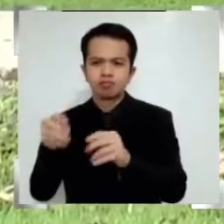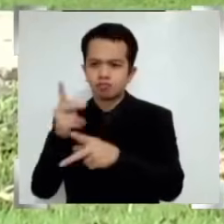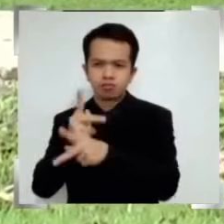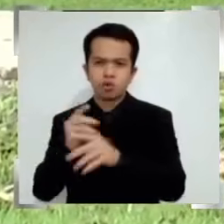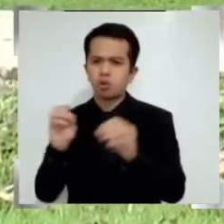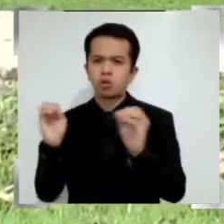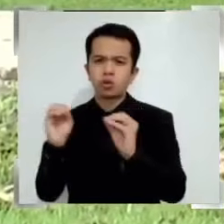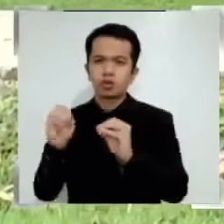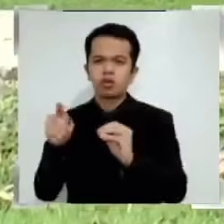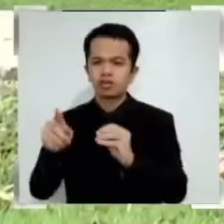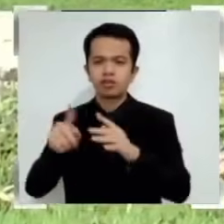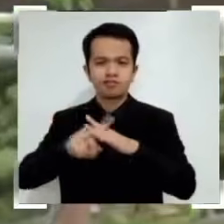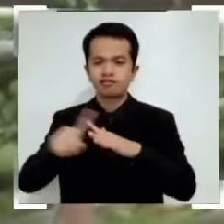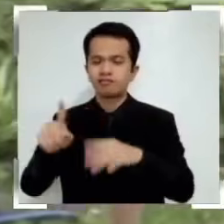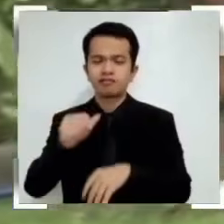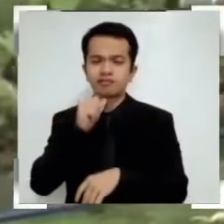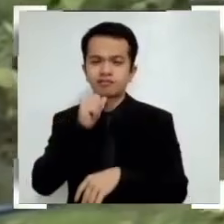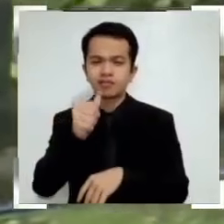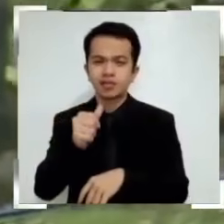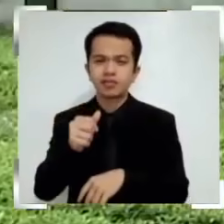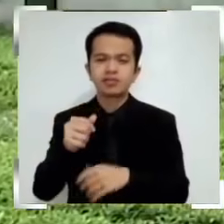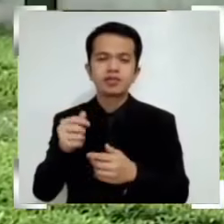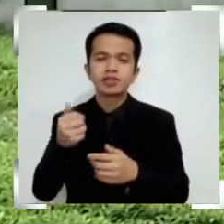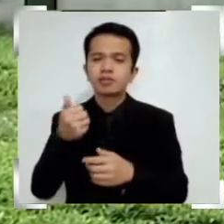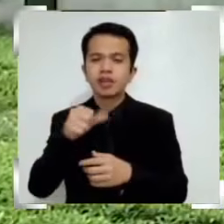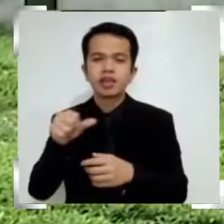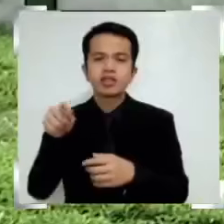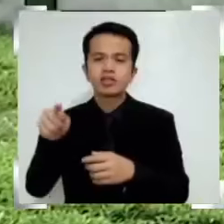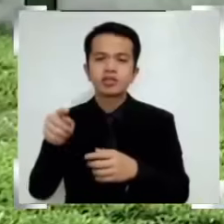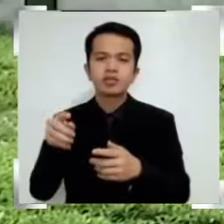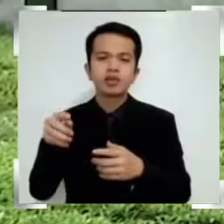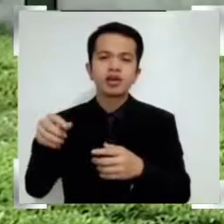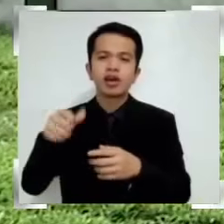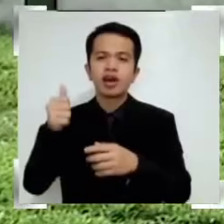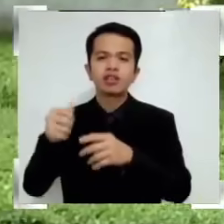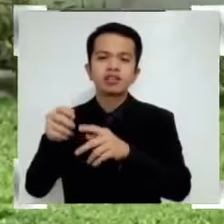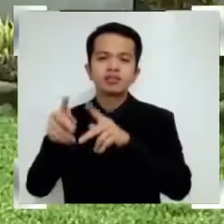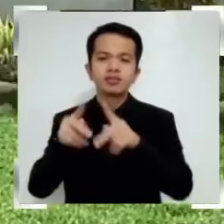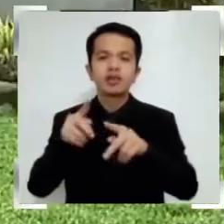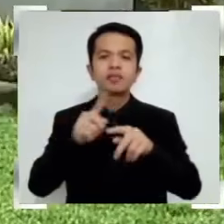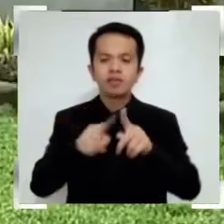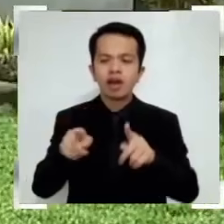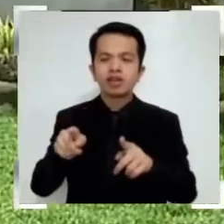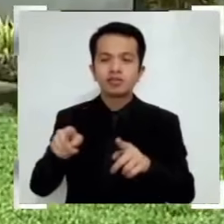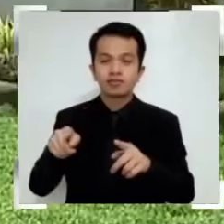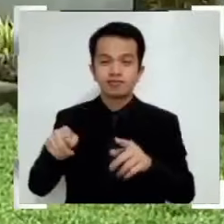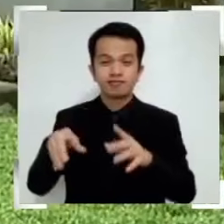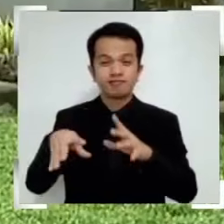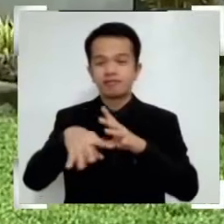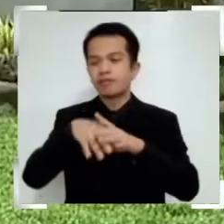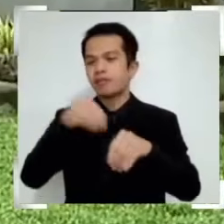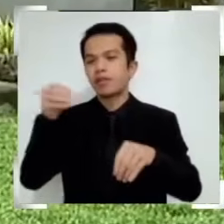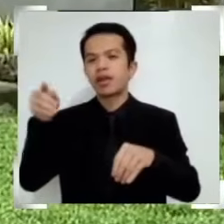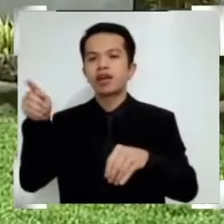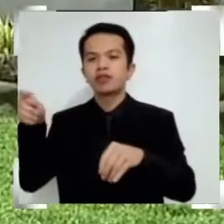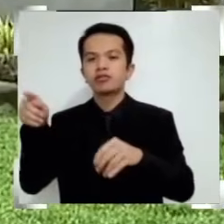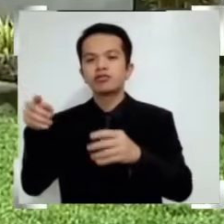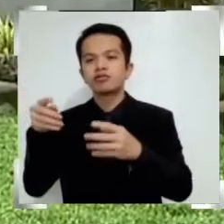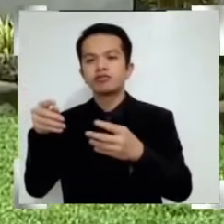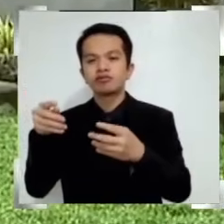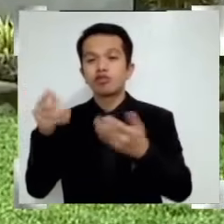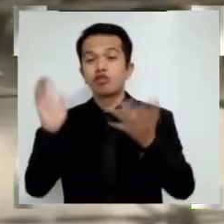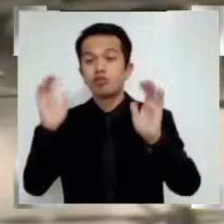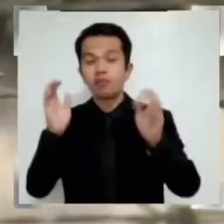kolonya ang mga medium at maximum security inmate pero malayong malayo sa siksikan sa Bilibid kung saan galing ang